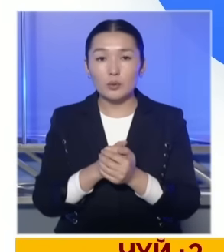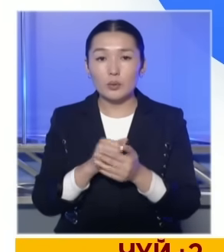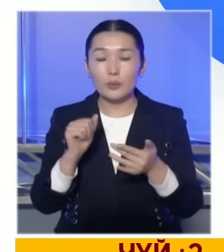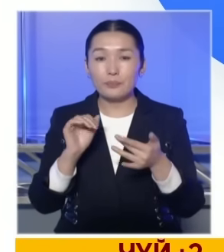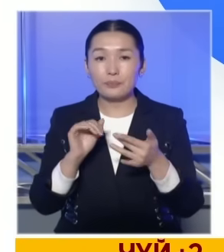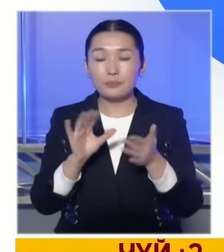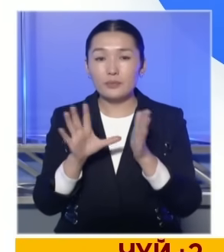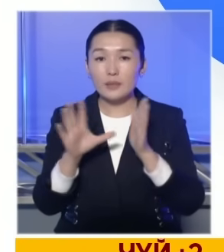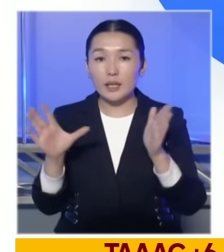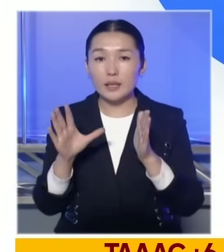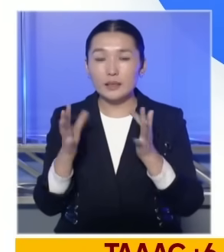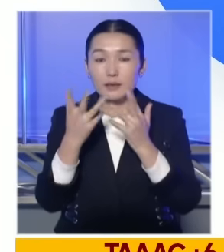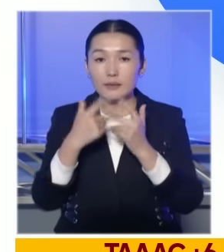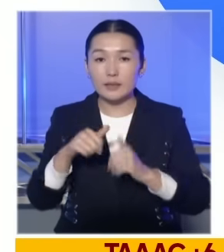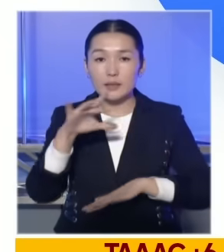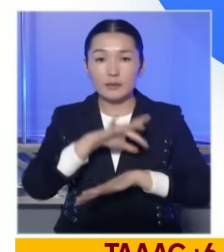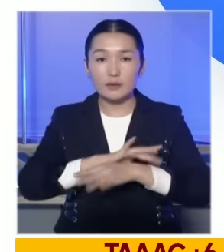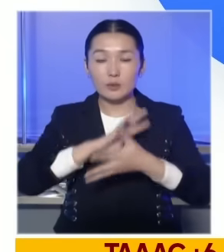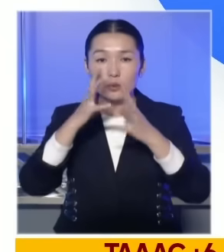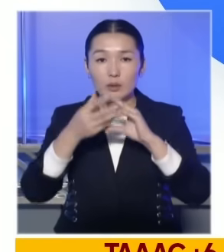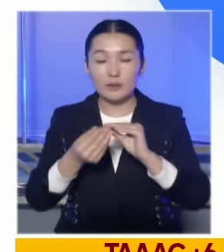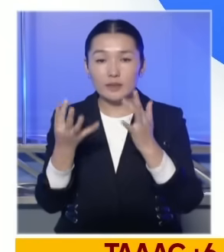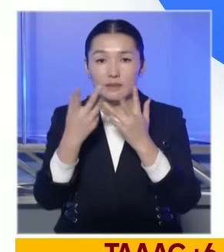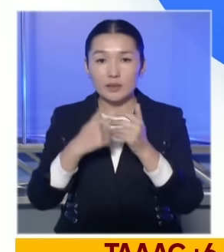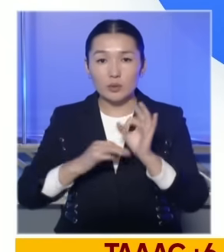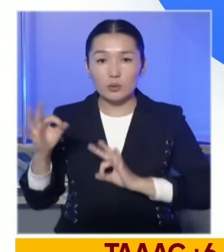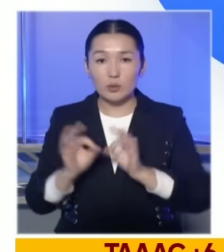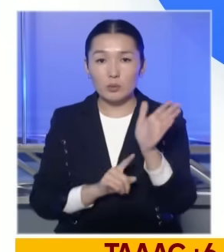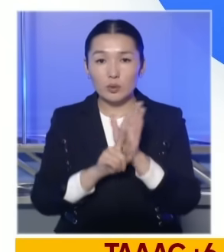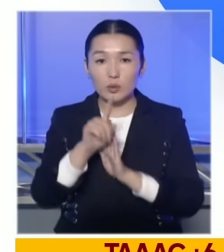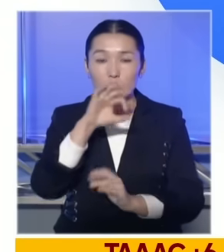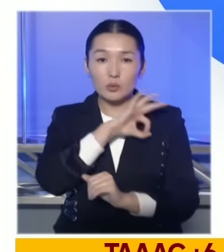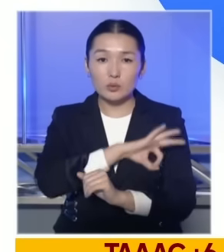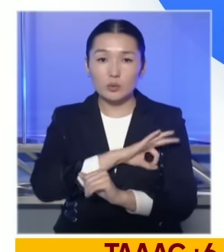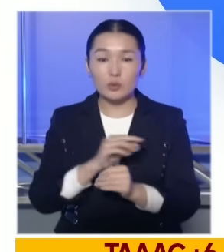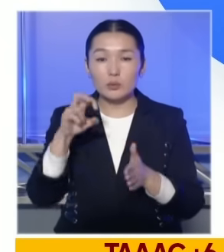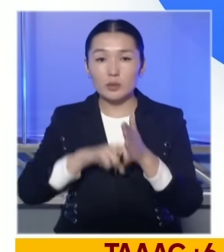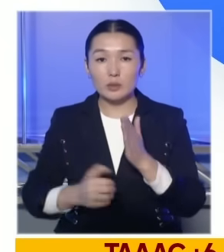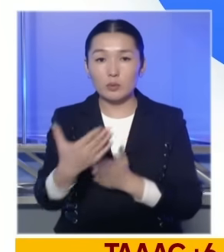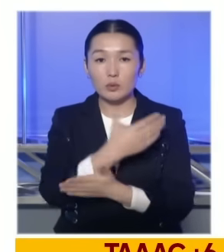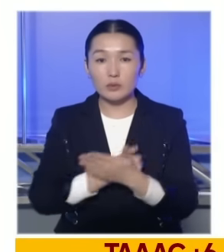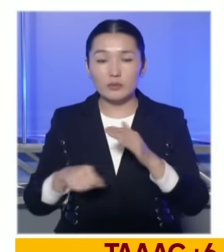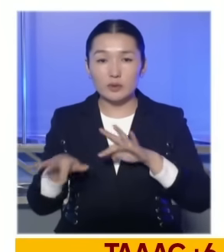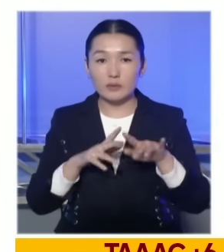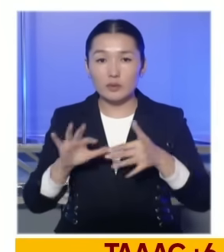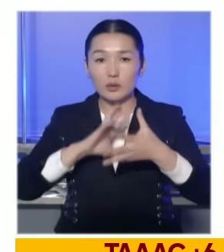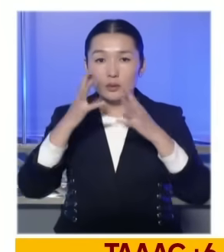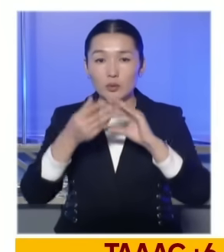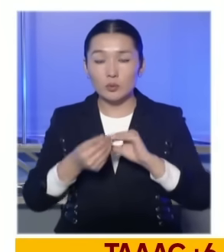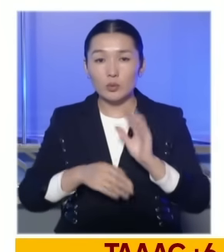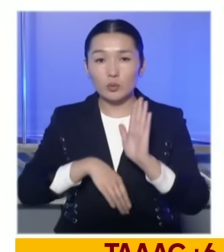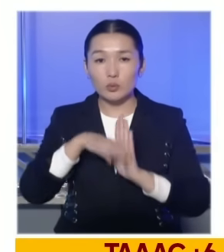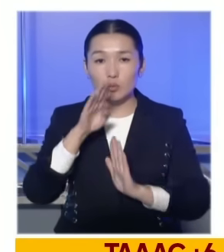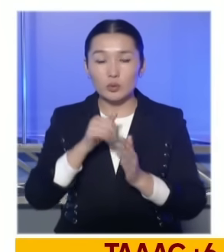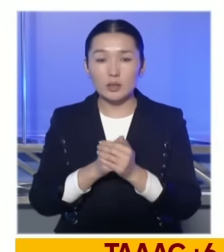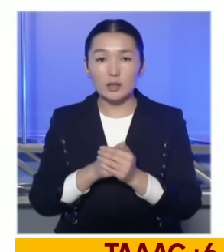эсеп фактураларды жана башка санариптештирүү долбоорлорун киргизүү жана колдонуу салыктарды чогултуу процессинин натыйжалуулугун олуттуу